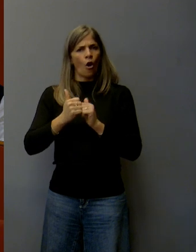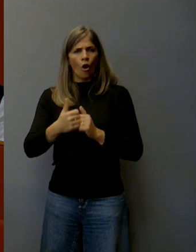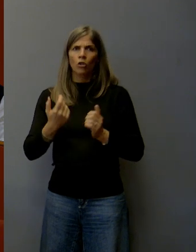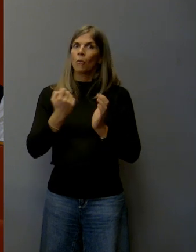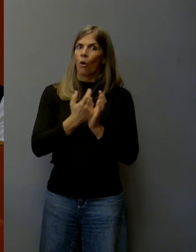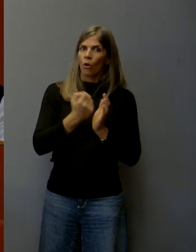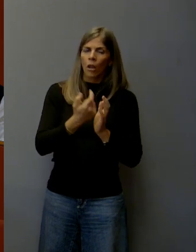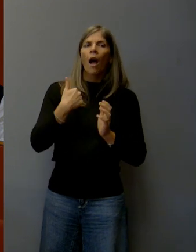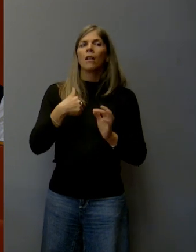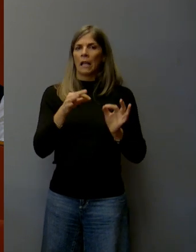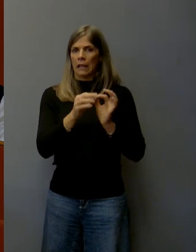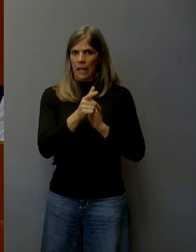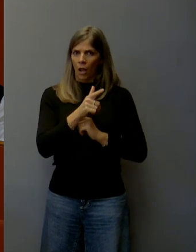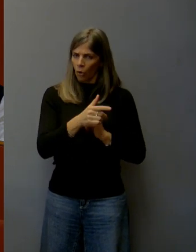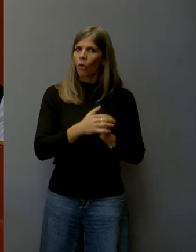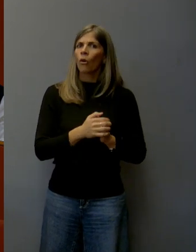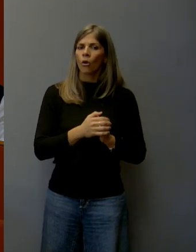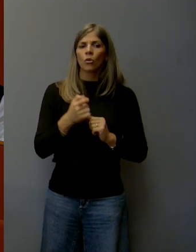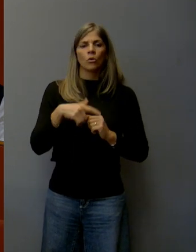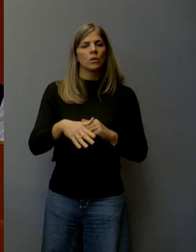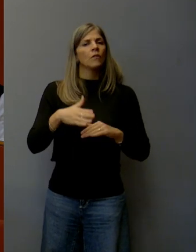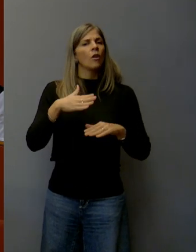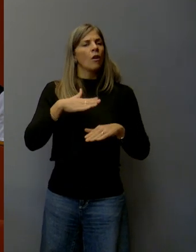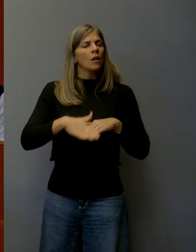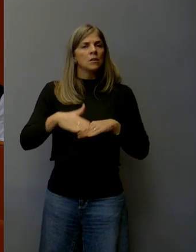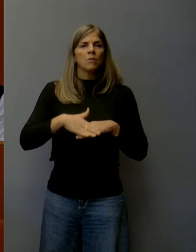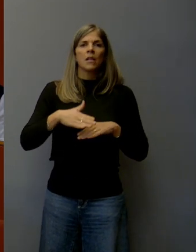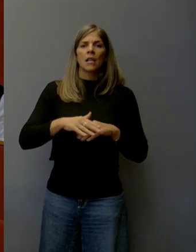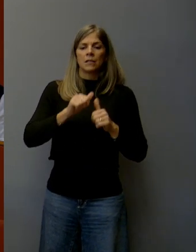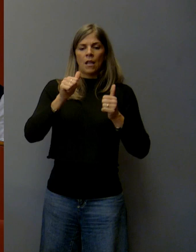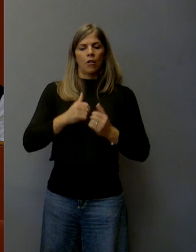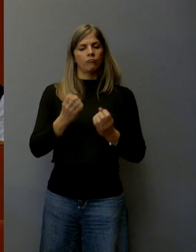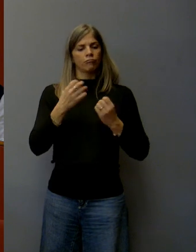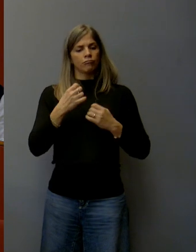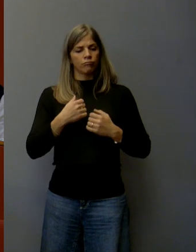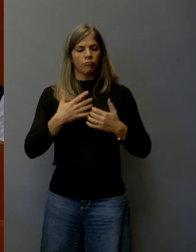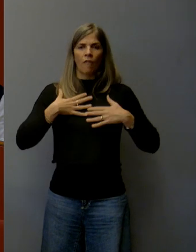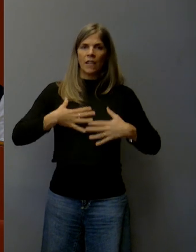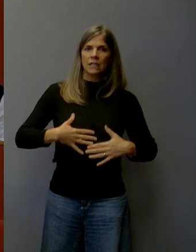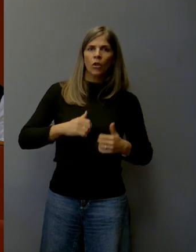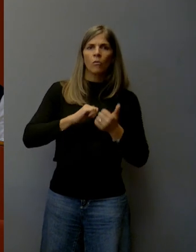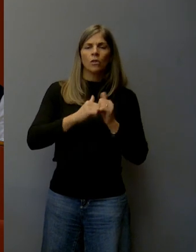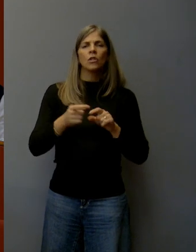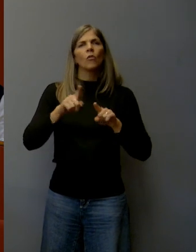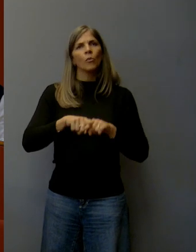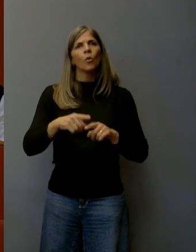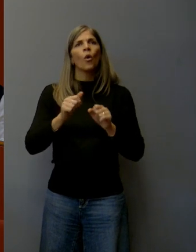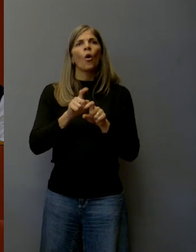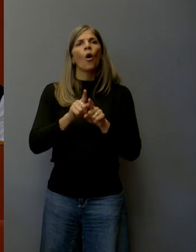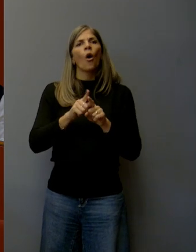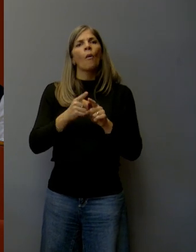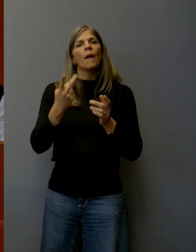come esperienza formazione a livello sportivo ma anche con un'esperienza di vita e